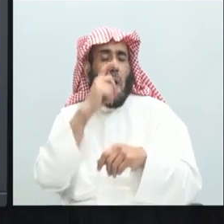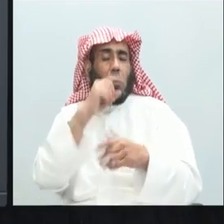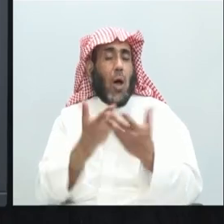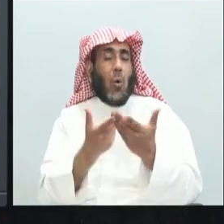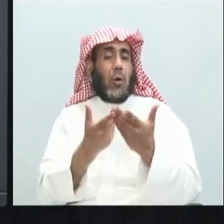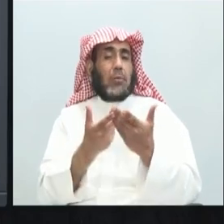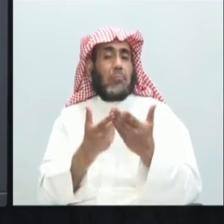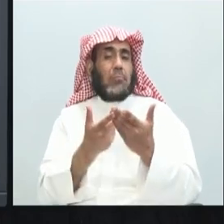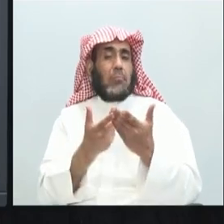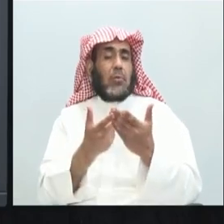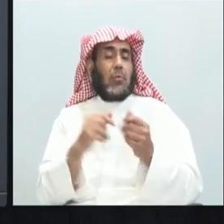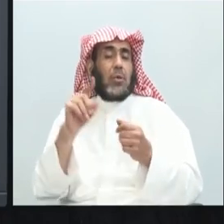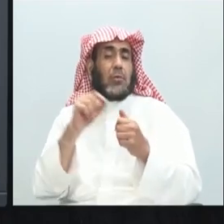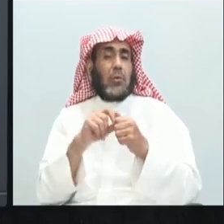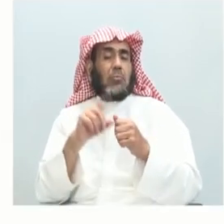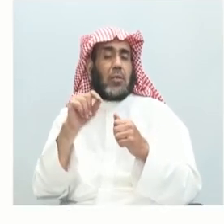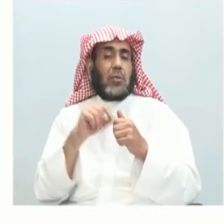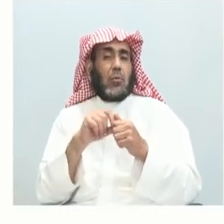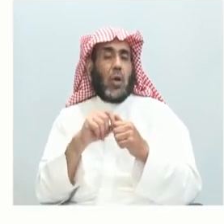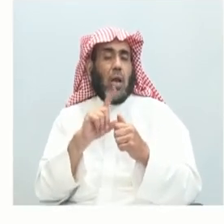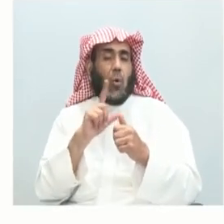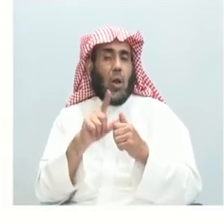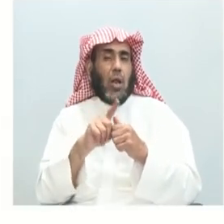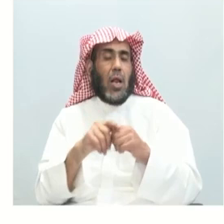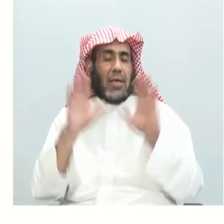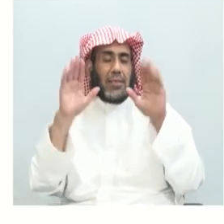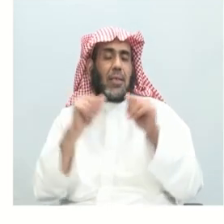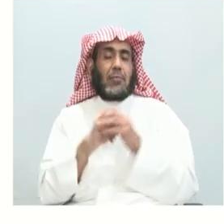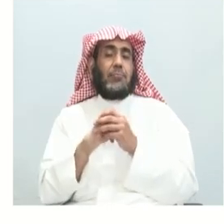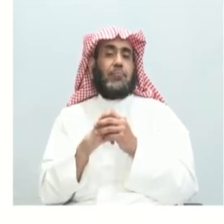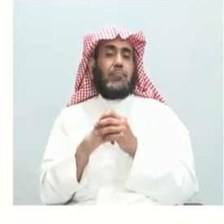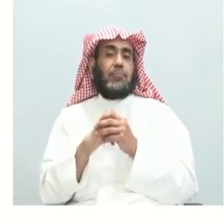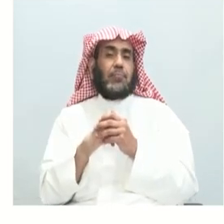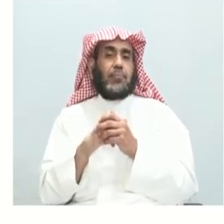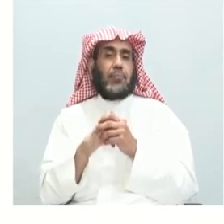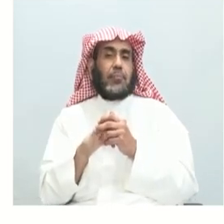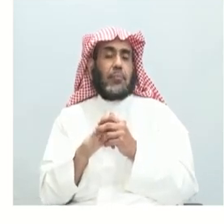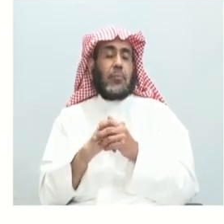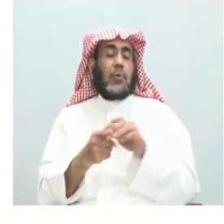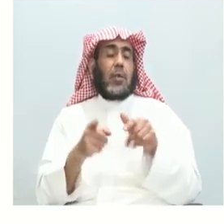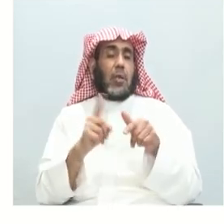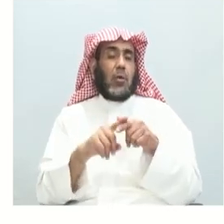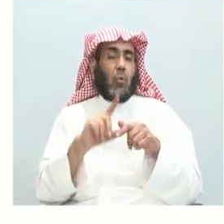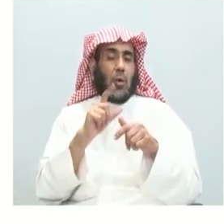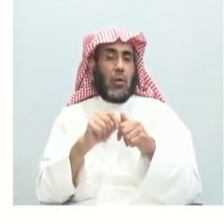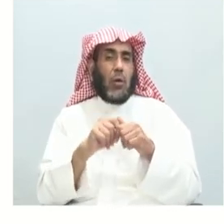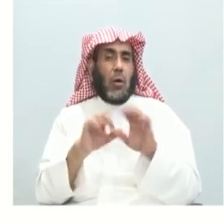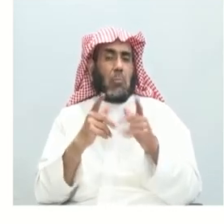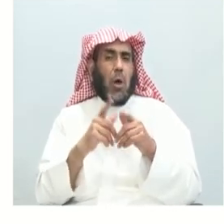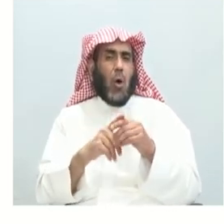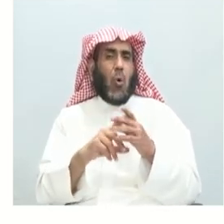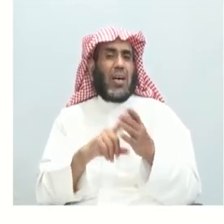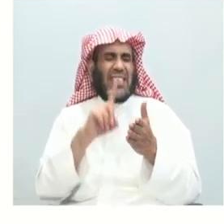الواجبات احسنتم ممتاز نقول الصلاه ايضا قلنا ما هو